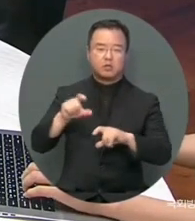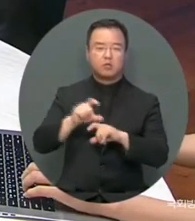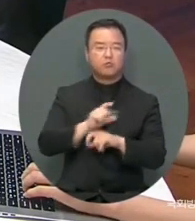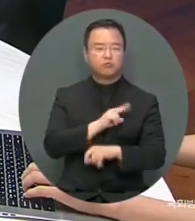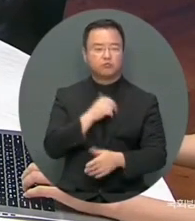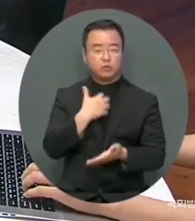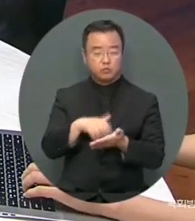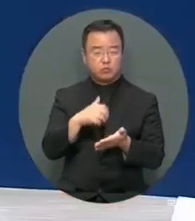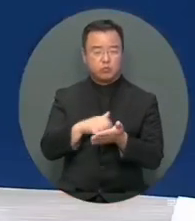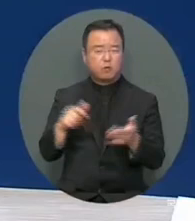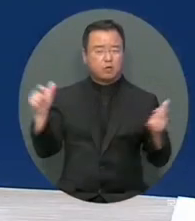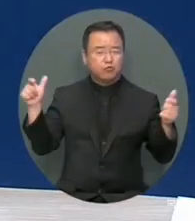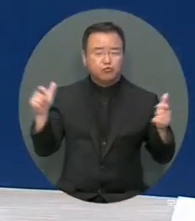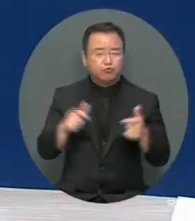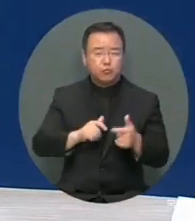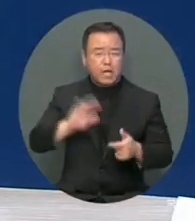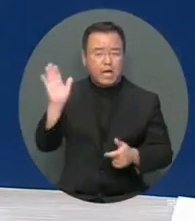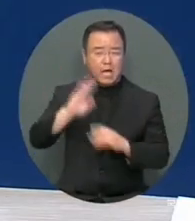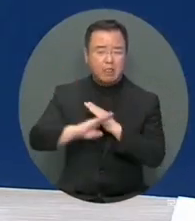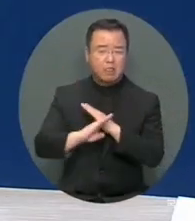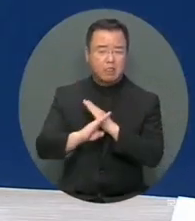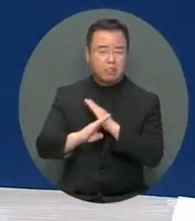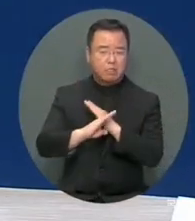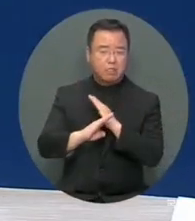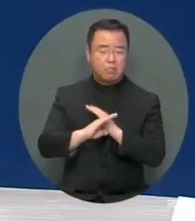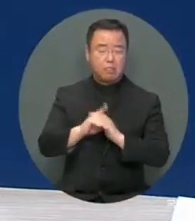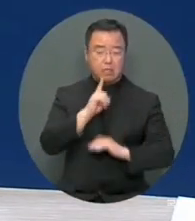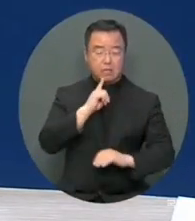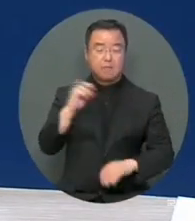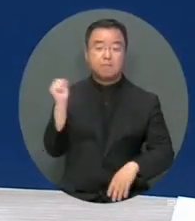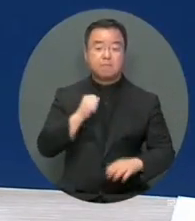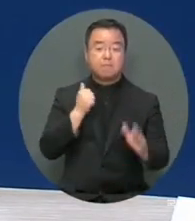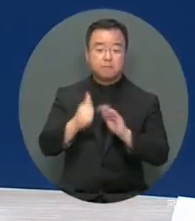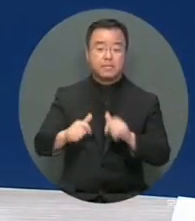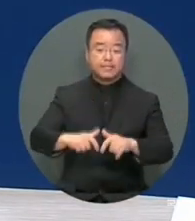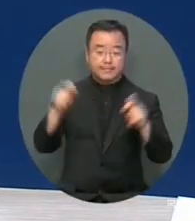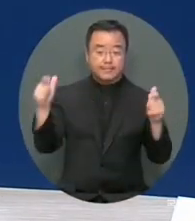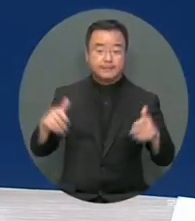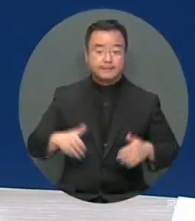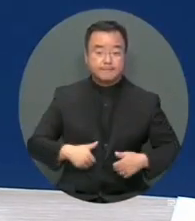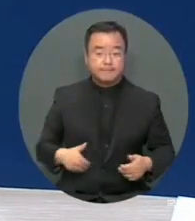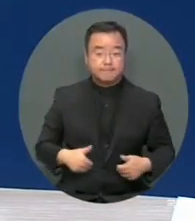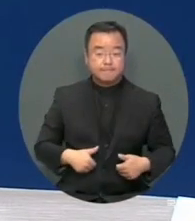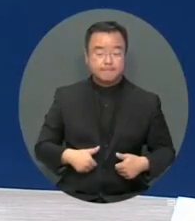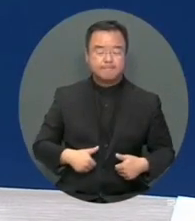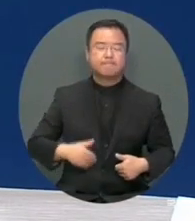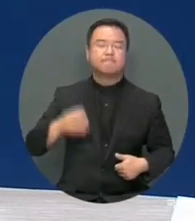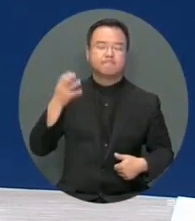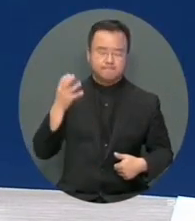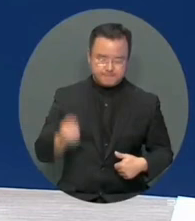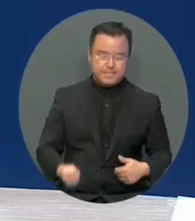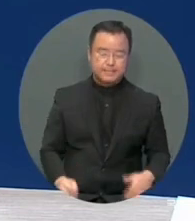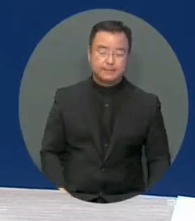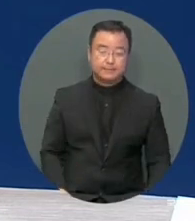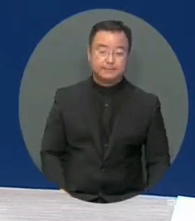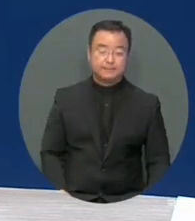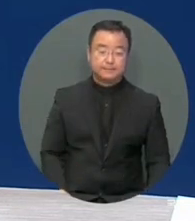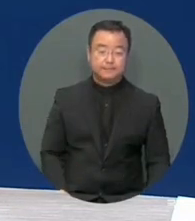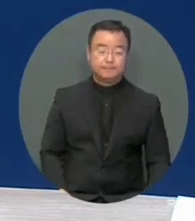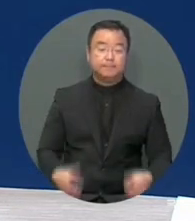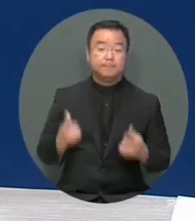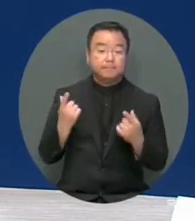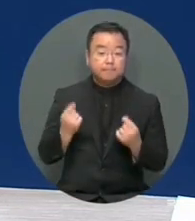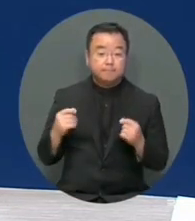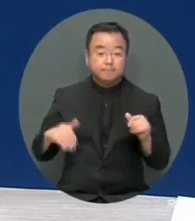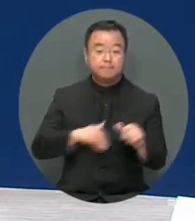절대 더 줄이면 안 된다. 특히 비례대표는 좀 늘려야 된다는 의견이 많이 나타나고 있습니다. 이런